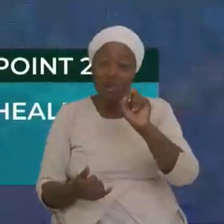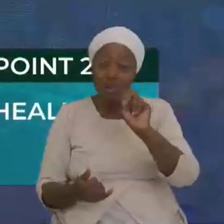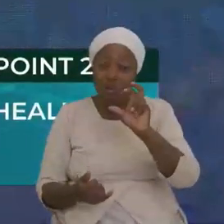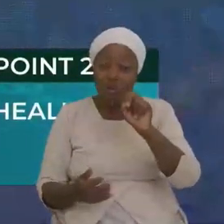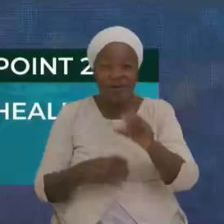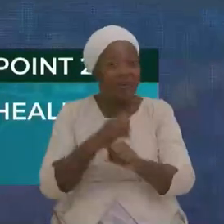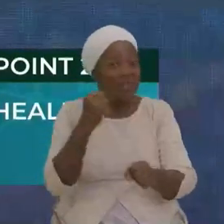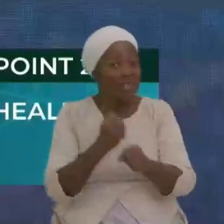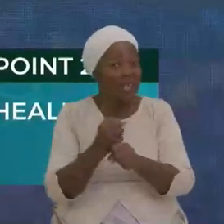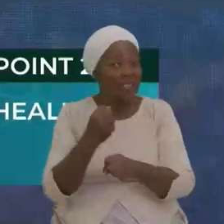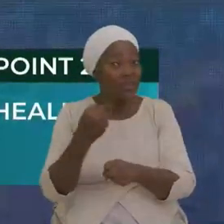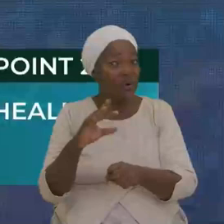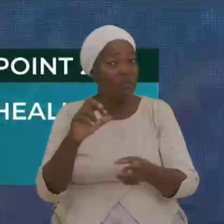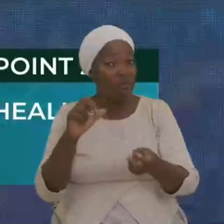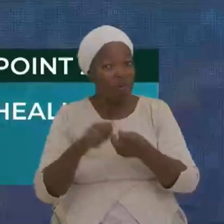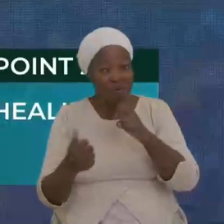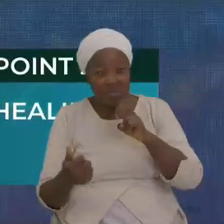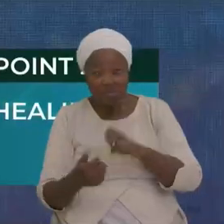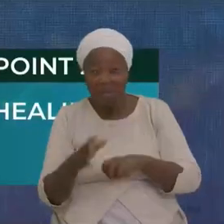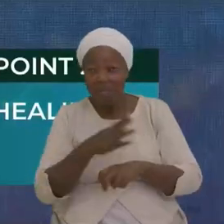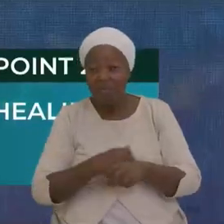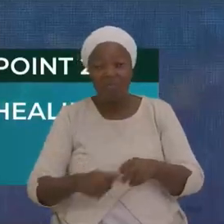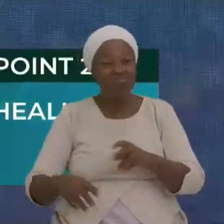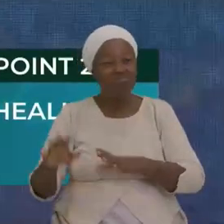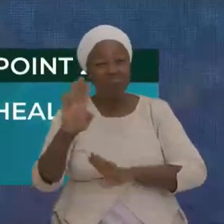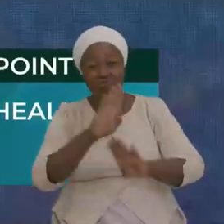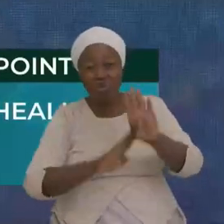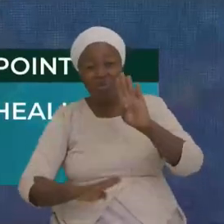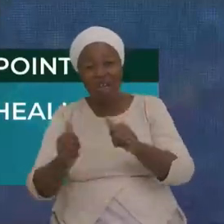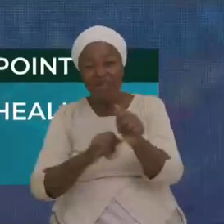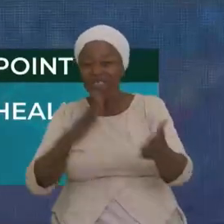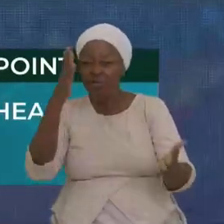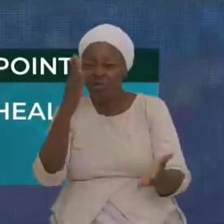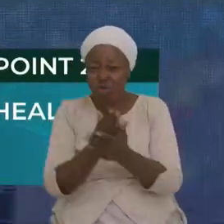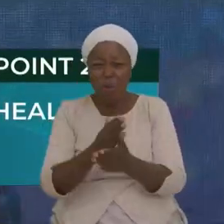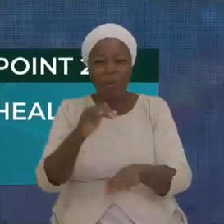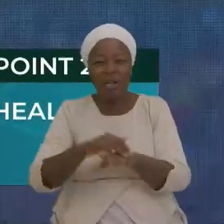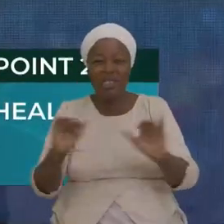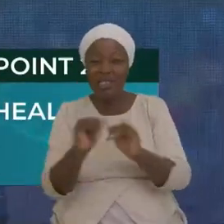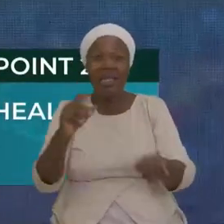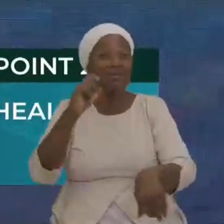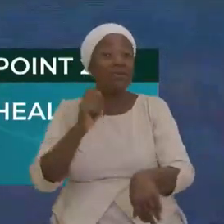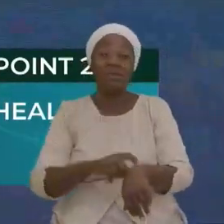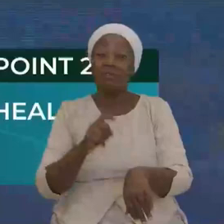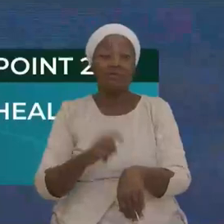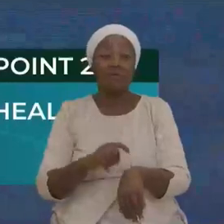12 ans de problèmes, d'infirmité, tout s'est arrêté au même